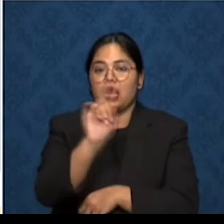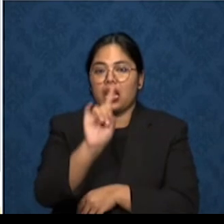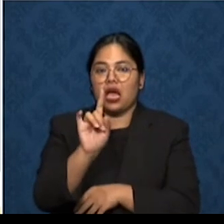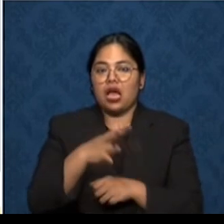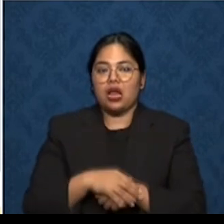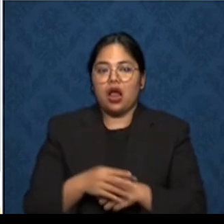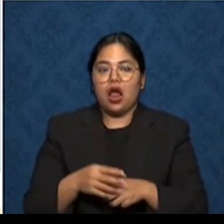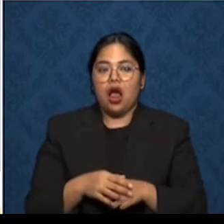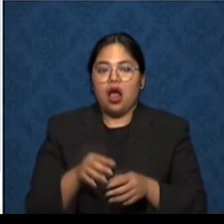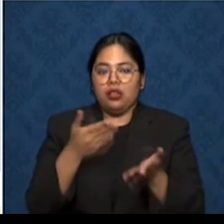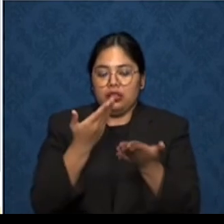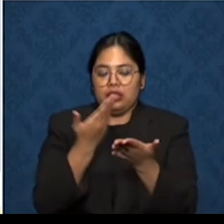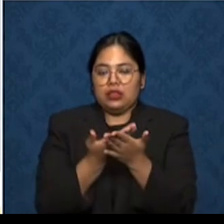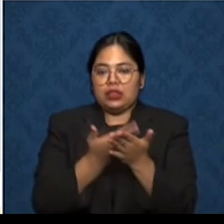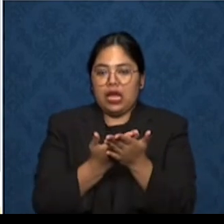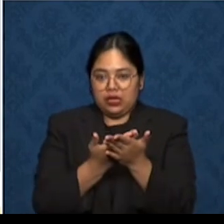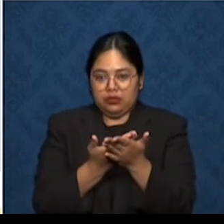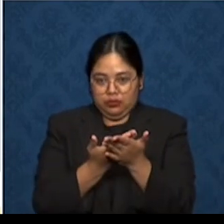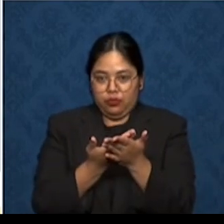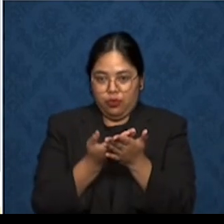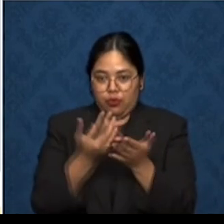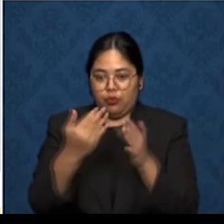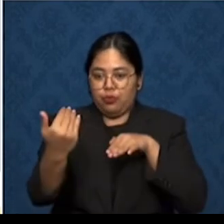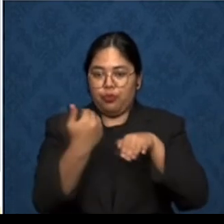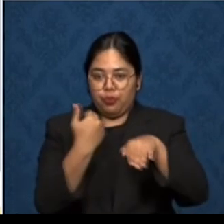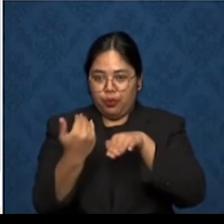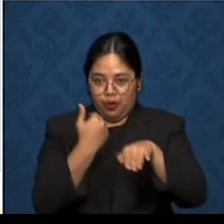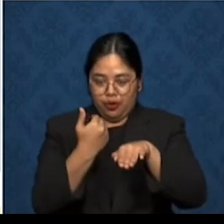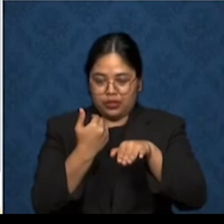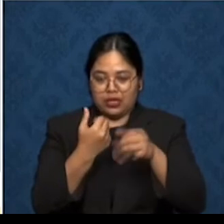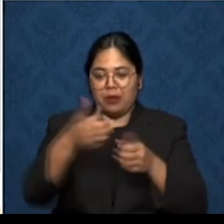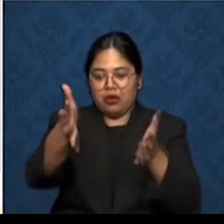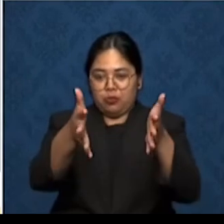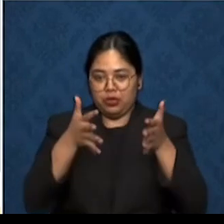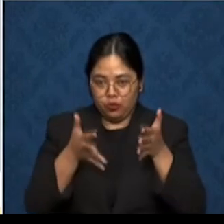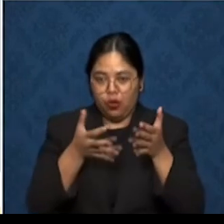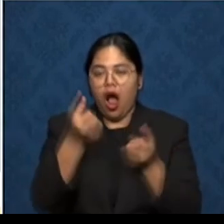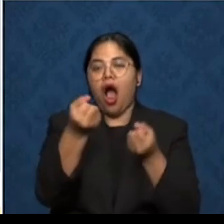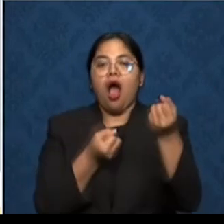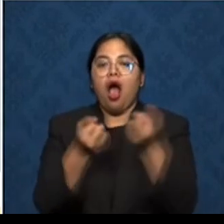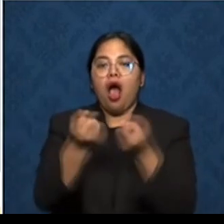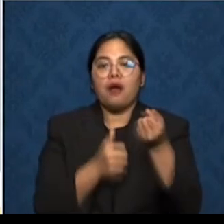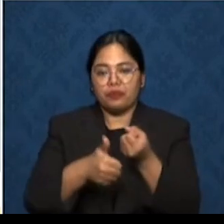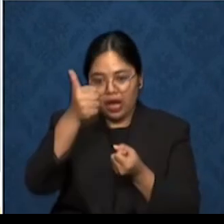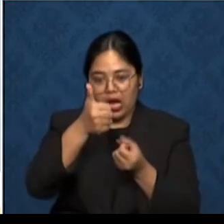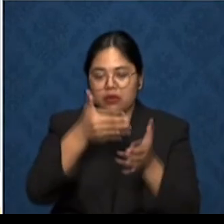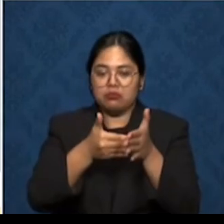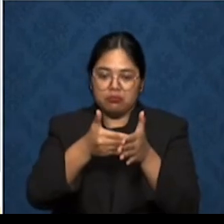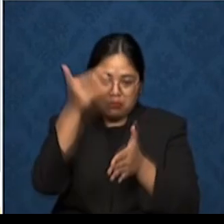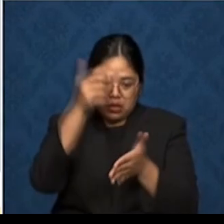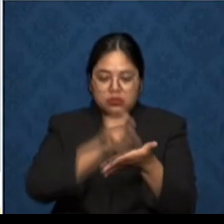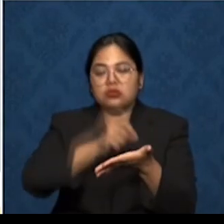ียร์เส้นทางจราจร พร้อมทจำนวนเงินอย่างชัดเจนมีการเส้นอนุมัิด้นะครับ ทำงัอยเป็ระบบ